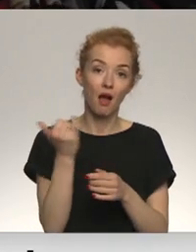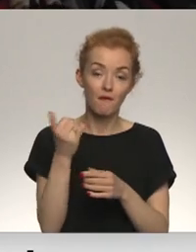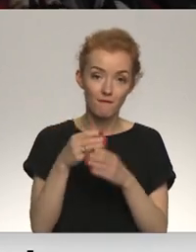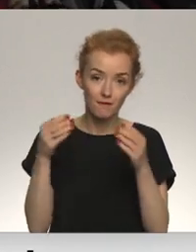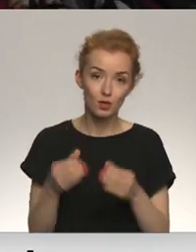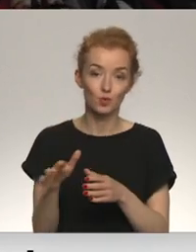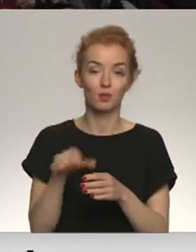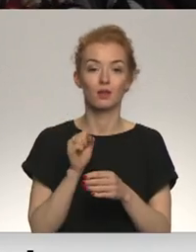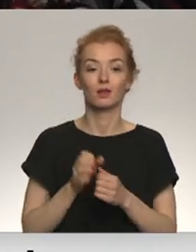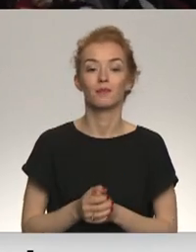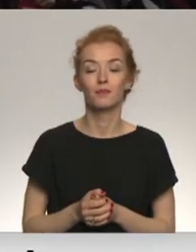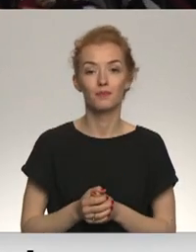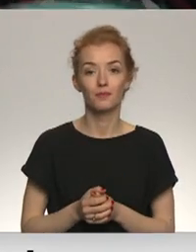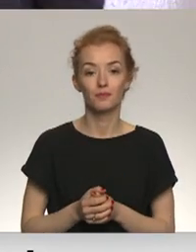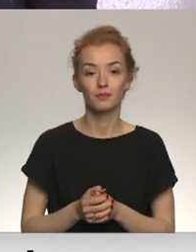Kofie.